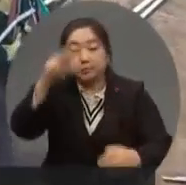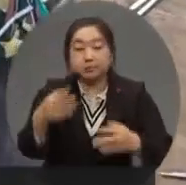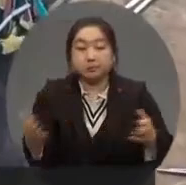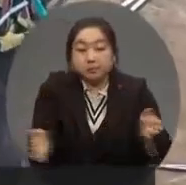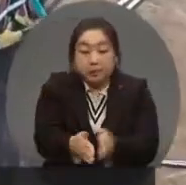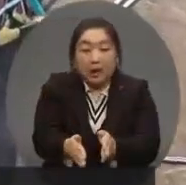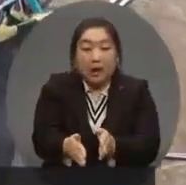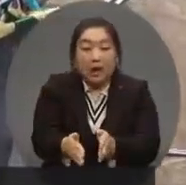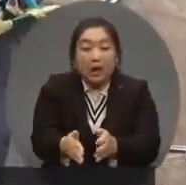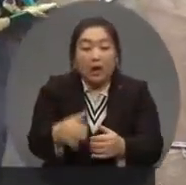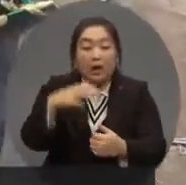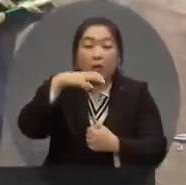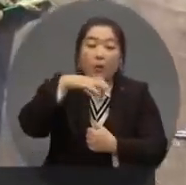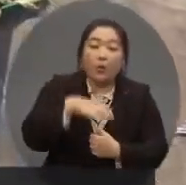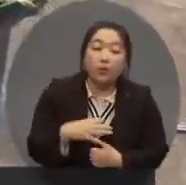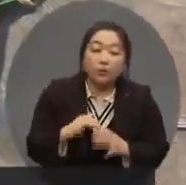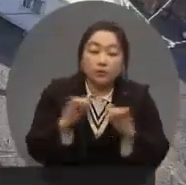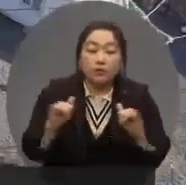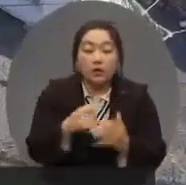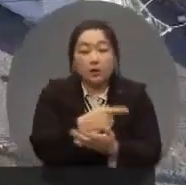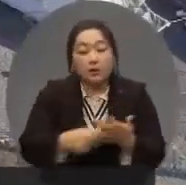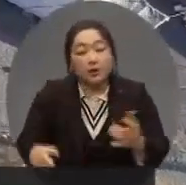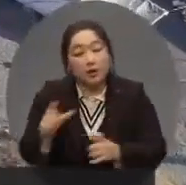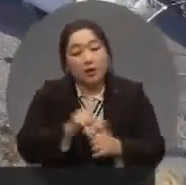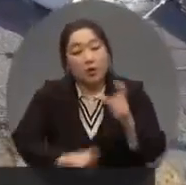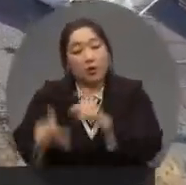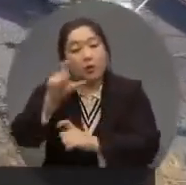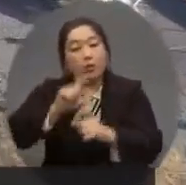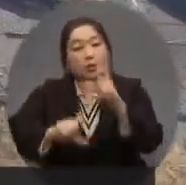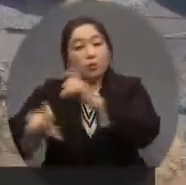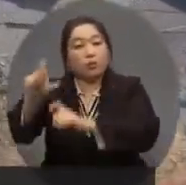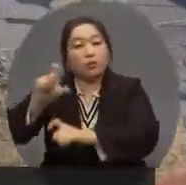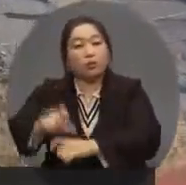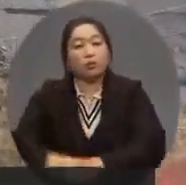차단되면서 고립된 주민들의 피해는 갈수록 커지고 있습니다.